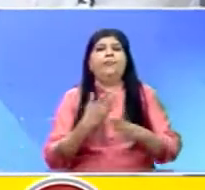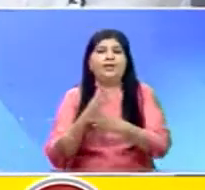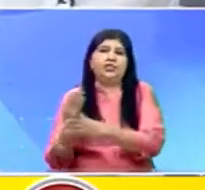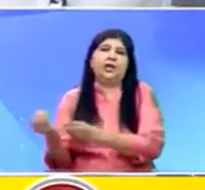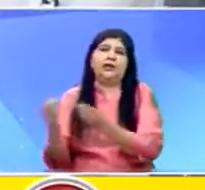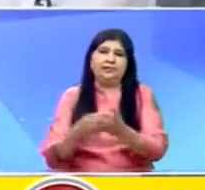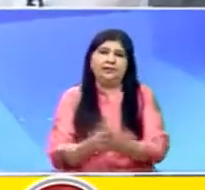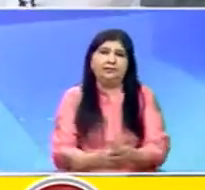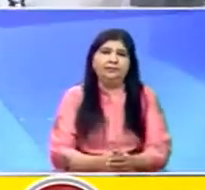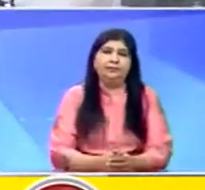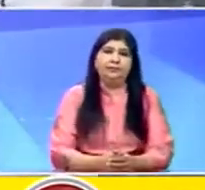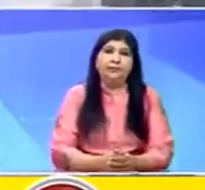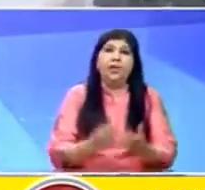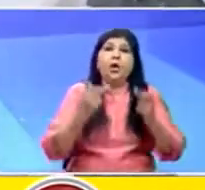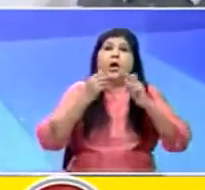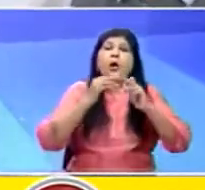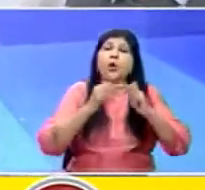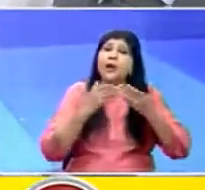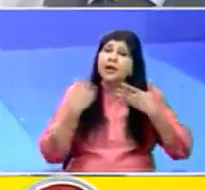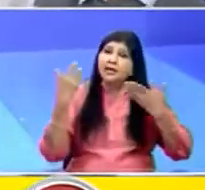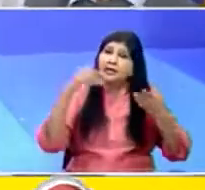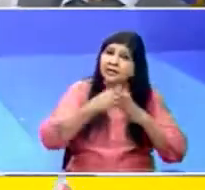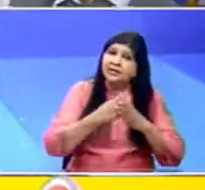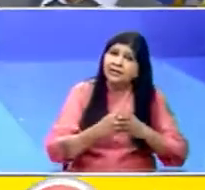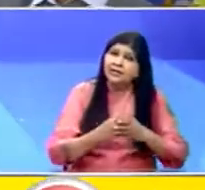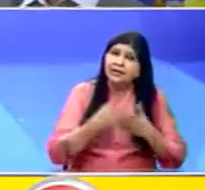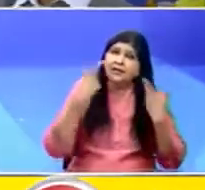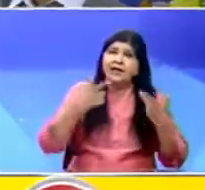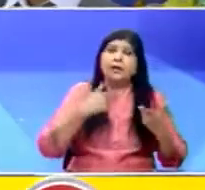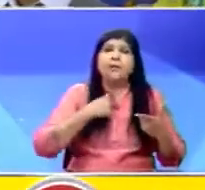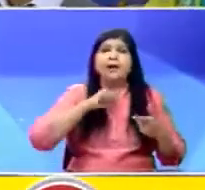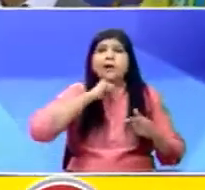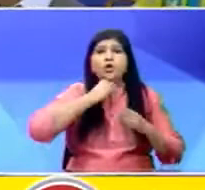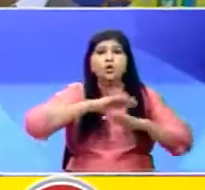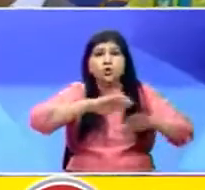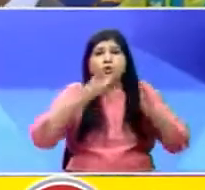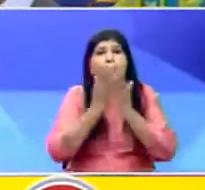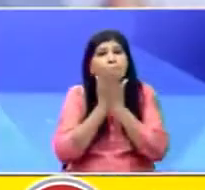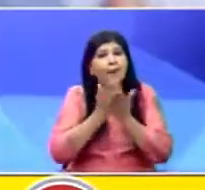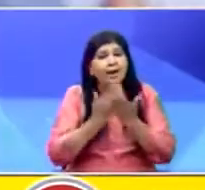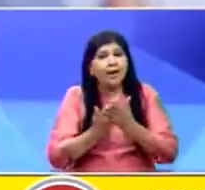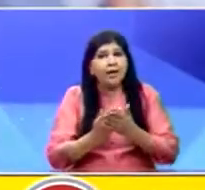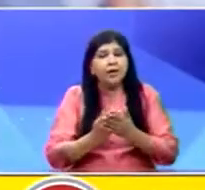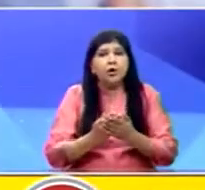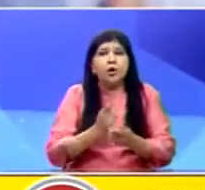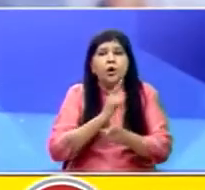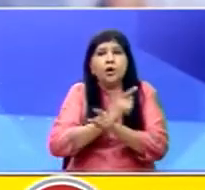हैं। इंटरनेट ने हमारे युवा साथियों की पढ़ाई और सीखने के